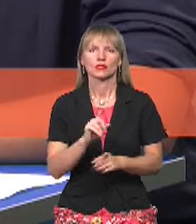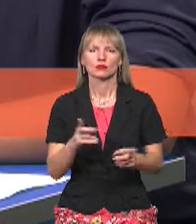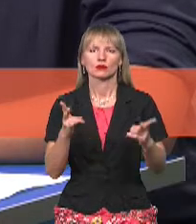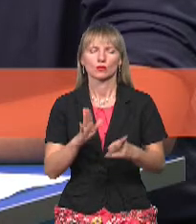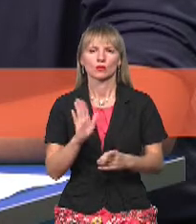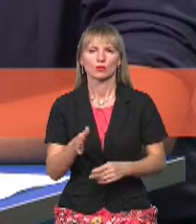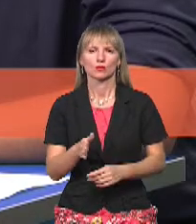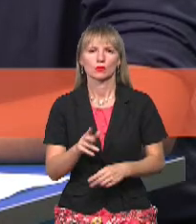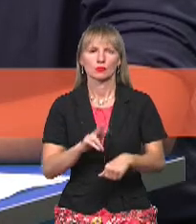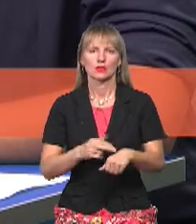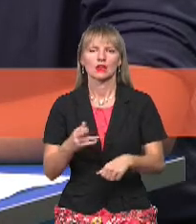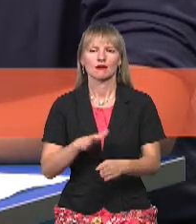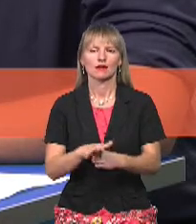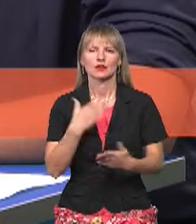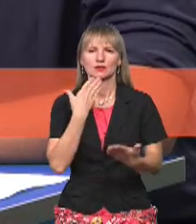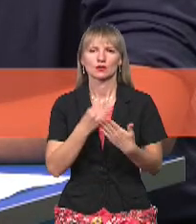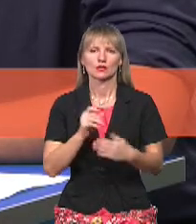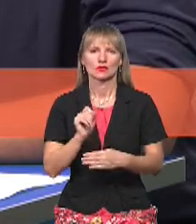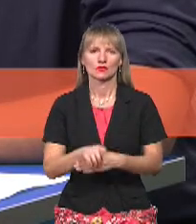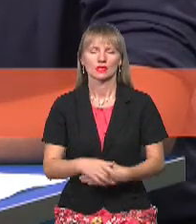буде дільничному для виконання своїх завдань.